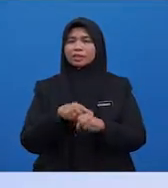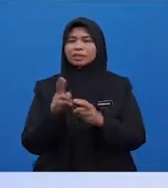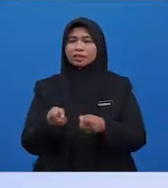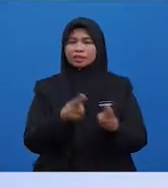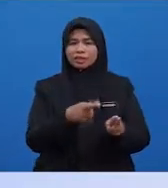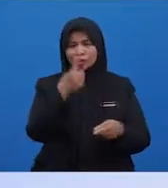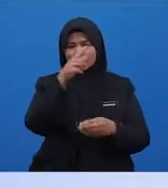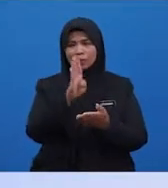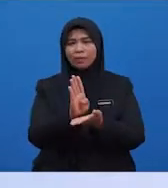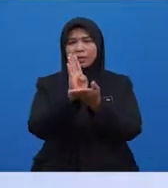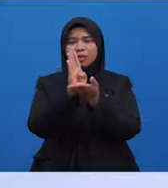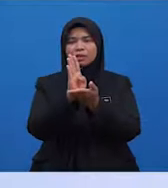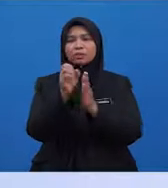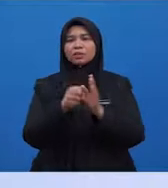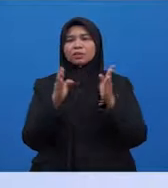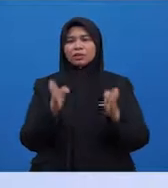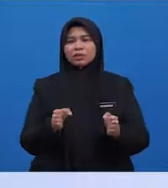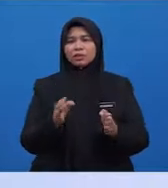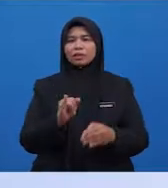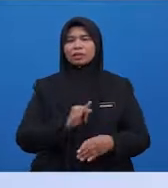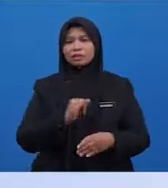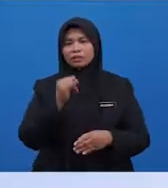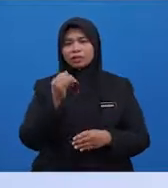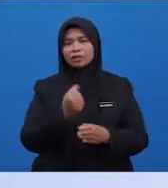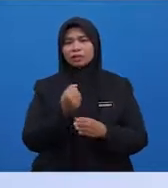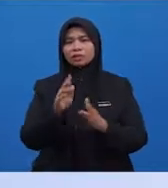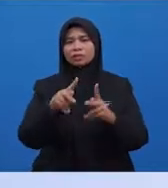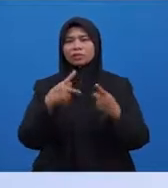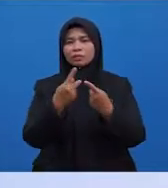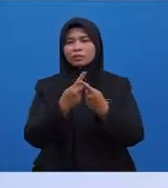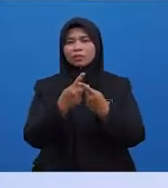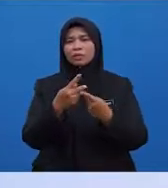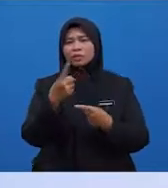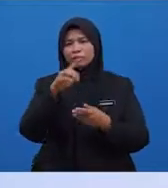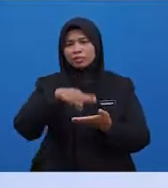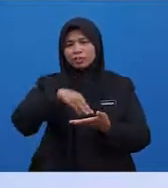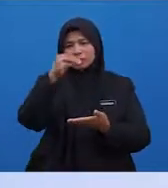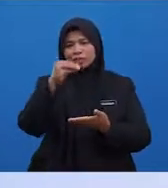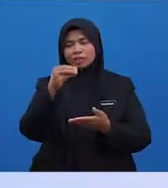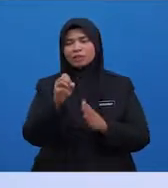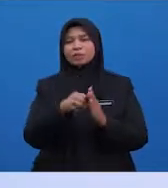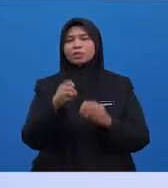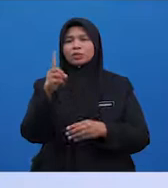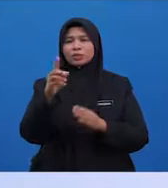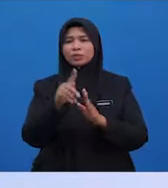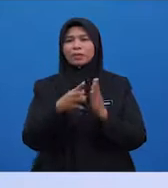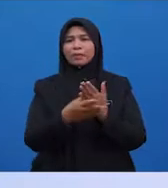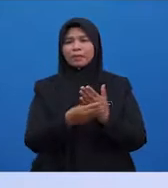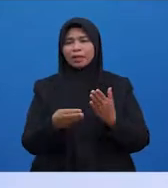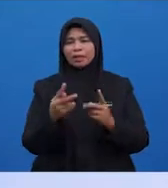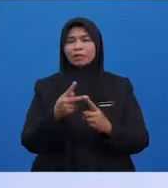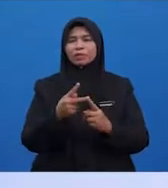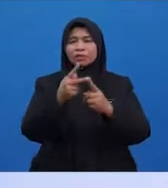membantu seseorang individu ataupun sekumpulan atlet mempelajari sesuatu kemahiran khusus